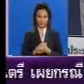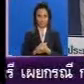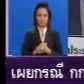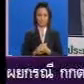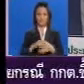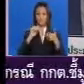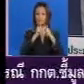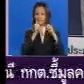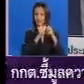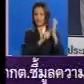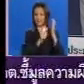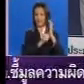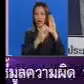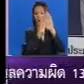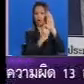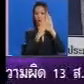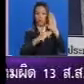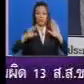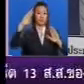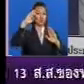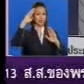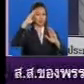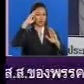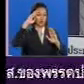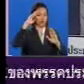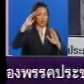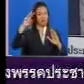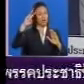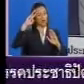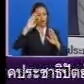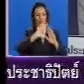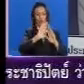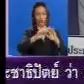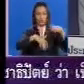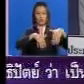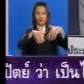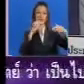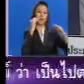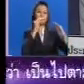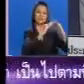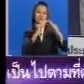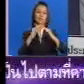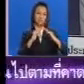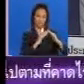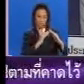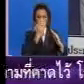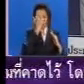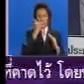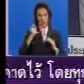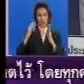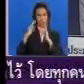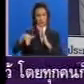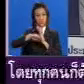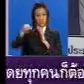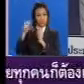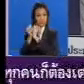การเข้าร่วมฝึกอบรมเป็นลูกเสือชาวบ้านและก็ร่วมกิจกรรมนั้นค่ะจะช่วยสร้างความสามัคคีให้เกิดขึ้นได้เพราะประชาชนทุกอาชีพนั้นสามารถเข้ารับ